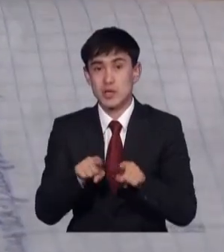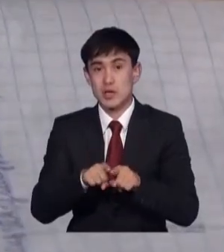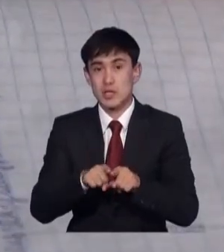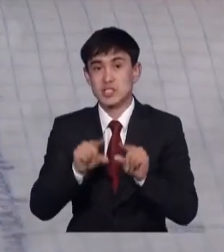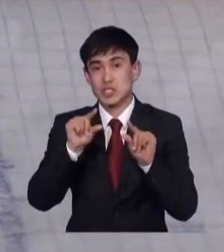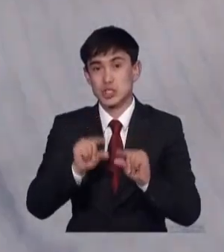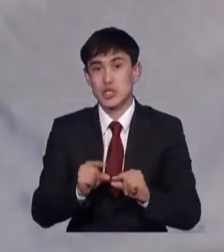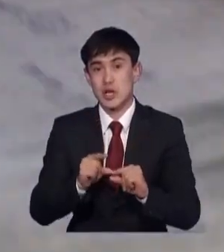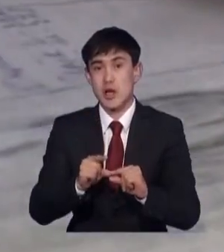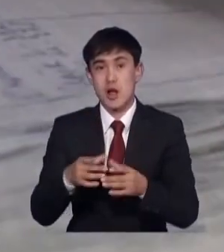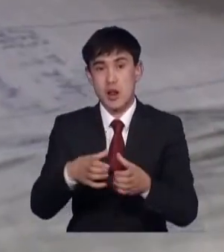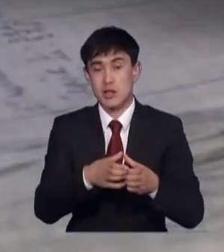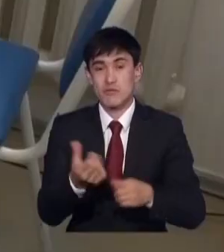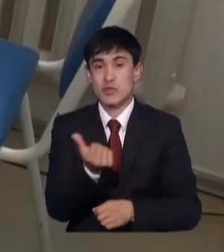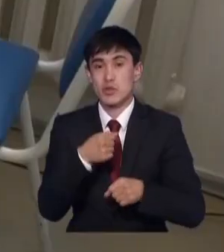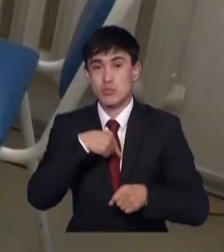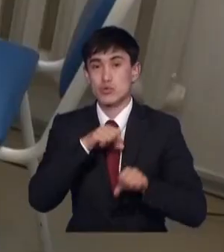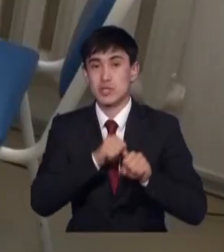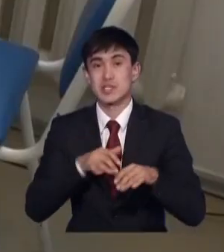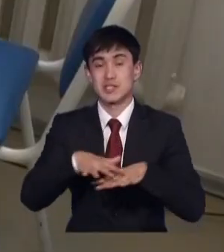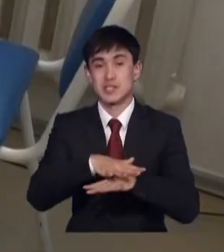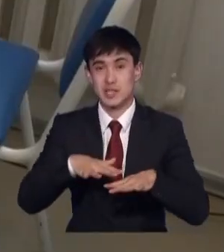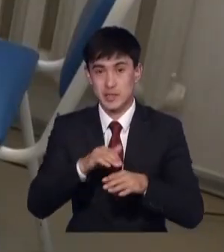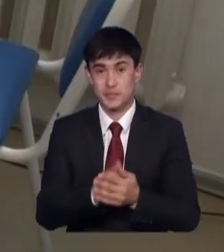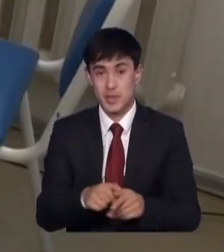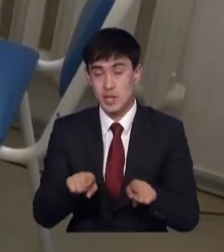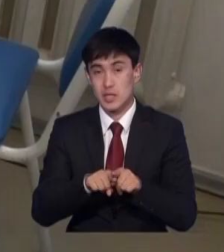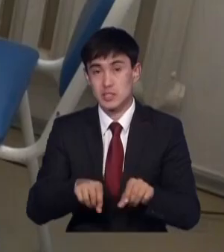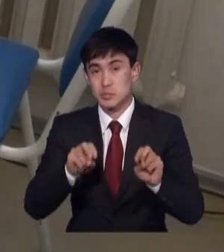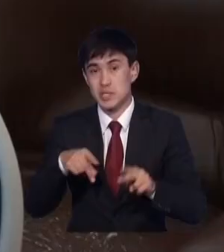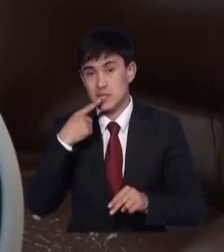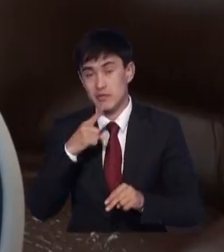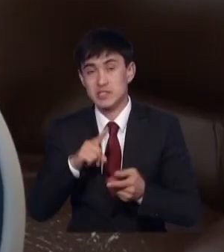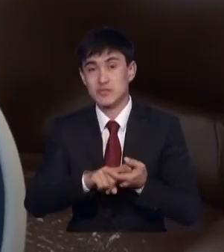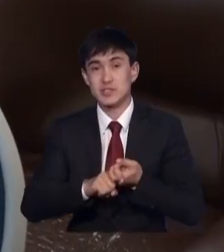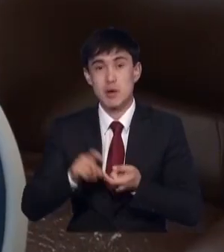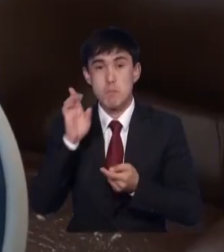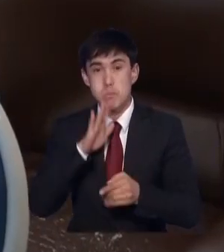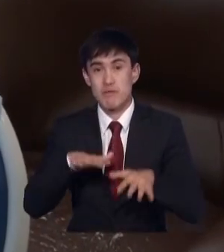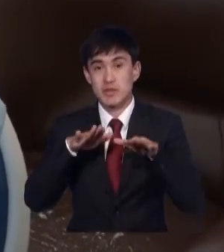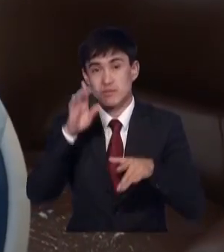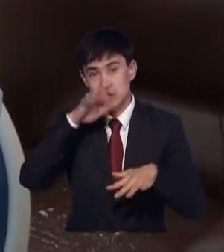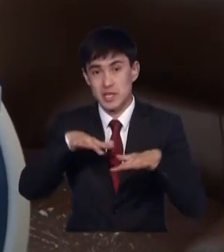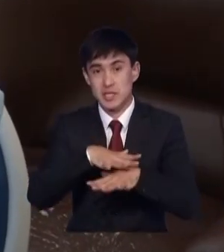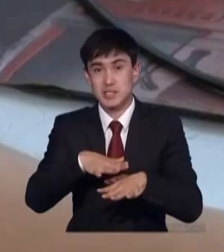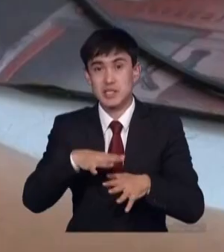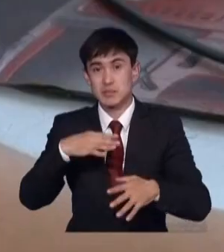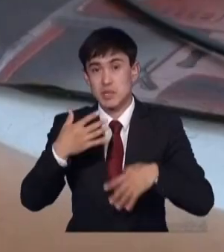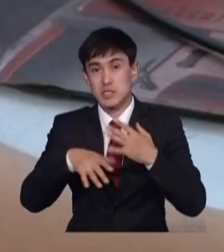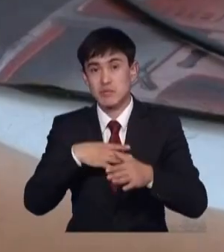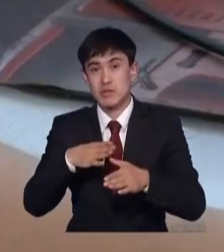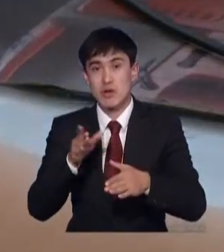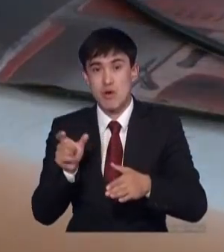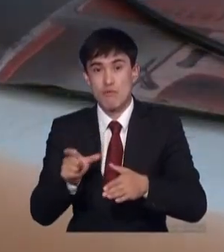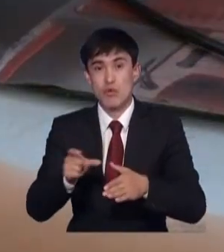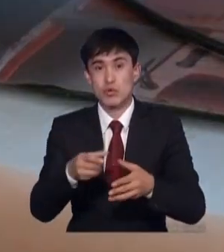сказывается на снижении коллективного иммунитета среди населения также по словам специалистов в связи с паводками в стране из-за смешивания сточных